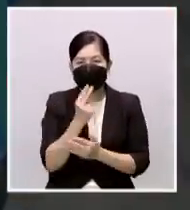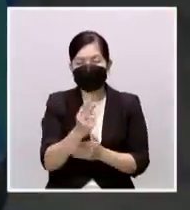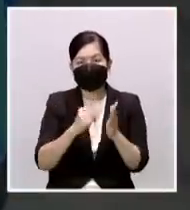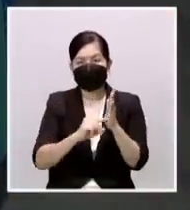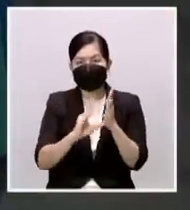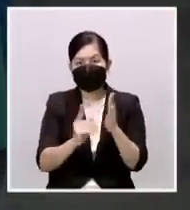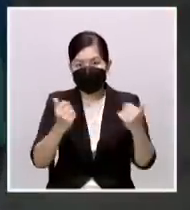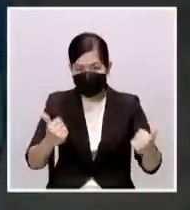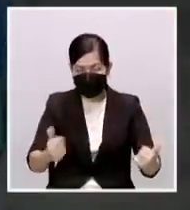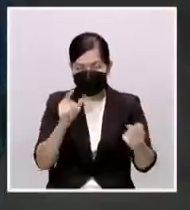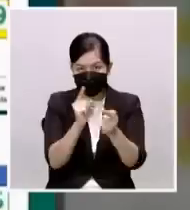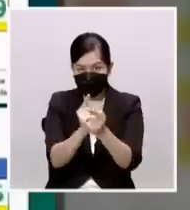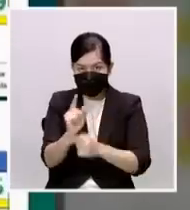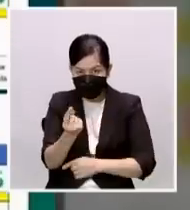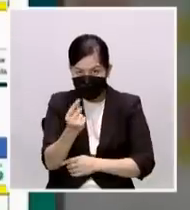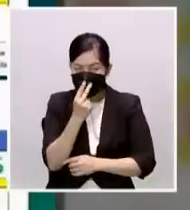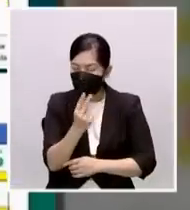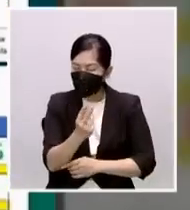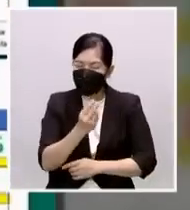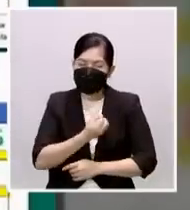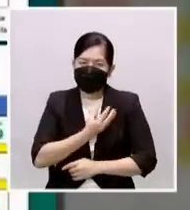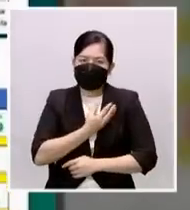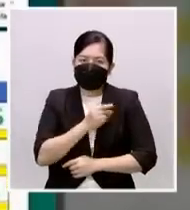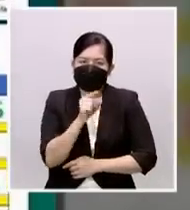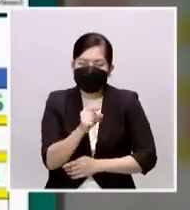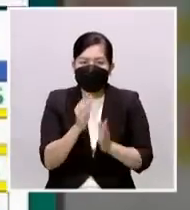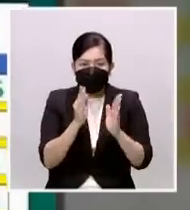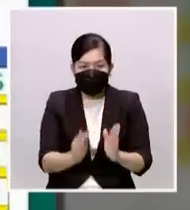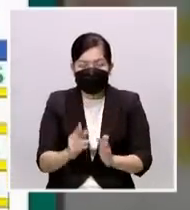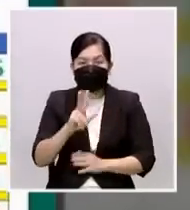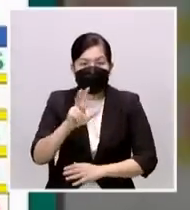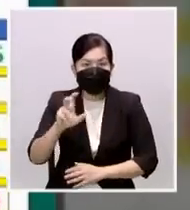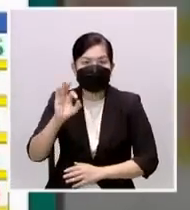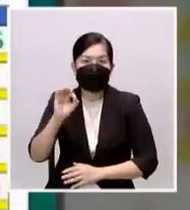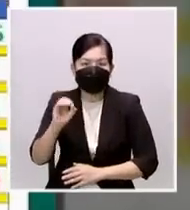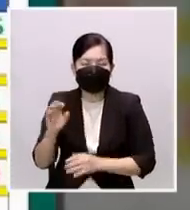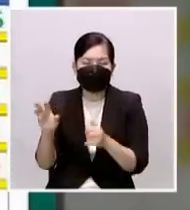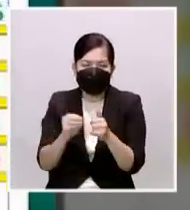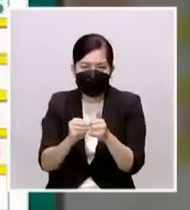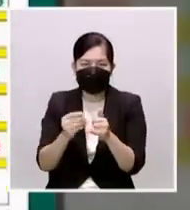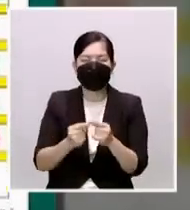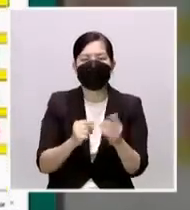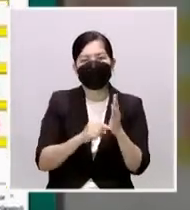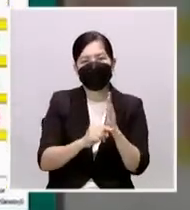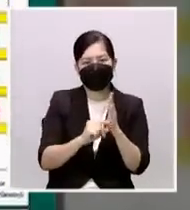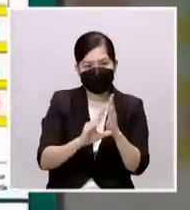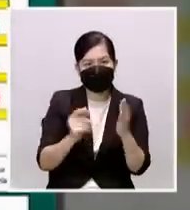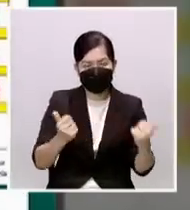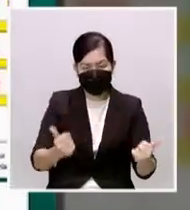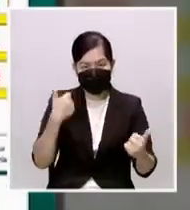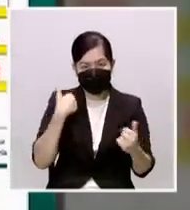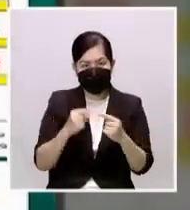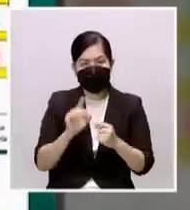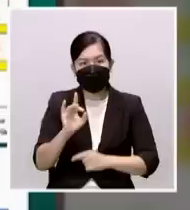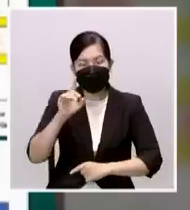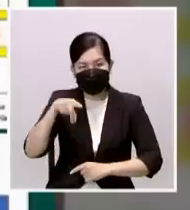ผู้ติดเชื้อรายใหม่เห็นตัวเลขแล้วตกใจจริงๆ390คนเลยนะคะยอดสะสมในจังหวัดอยู่ที่ 8,072 ค